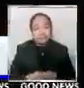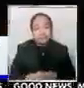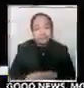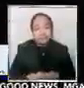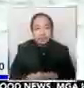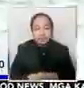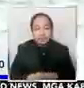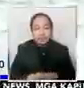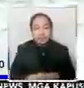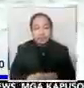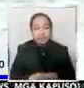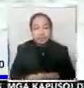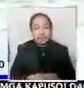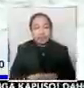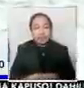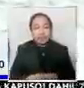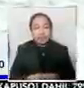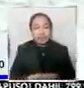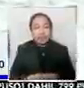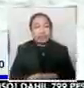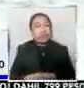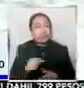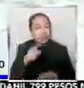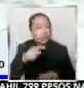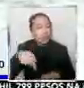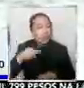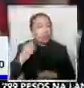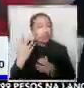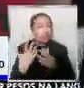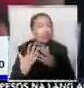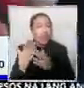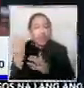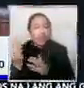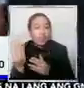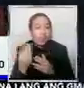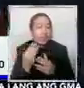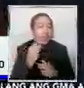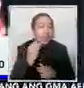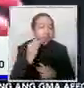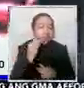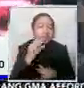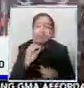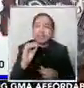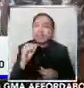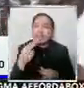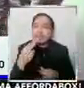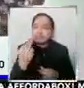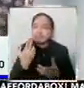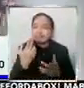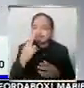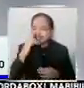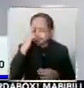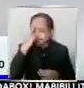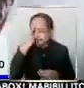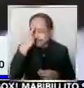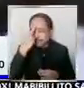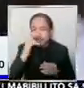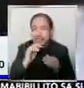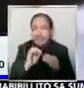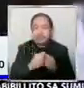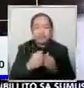Sa paglabas ng ating mga tahanan, nagbigay ang DOH ng mga dapat isaalang-alang sa pagsusuot ng face